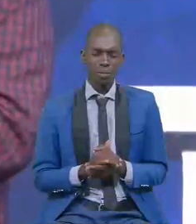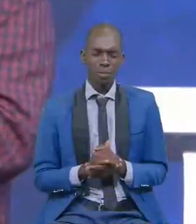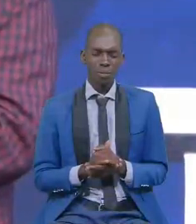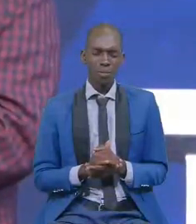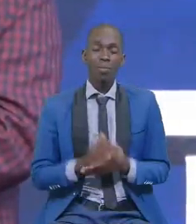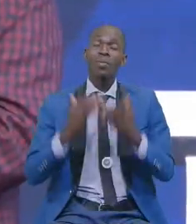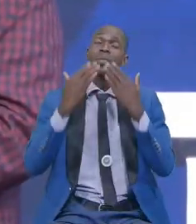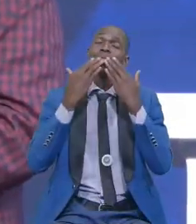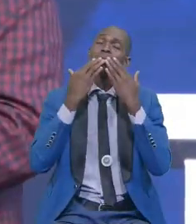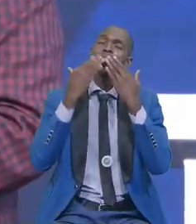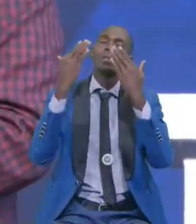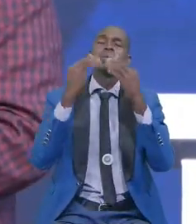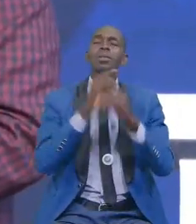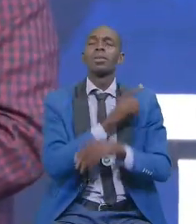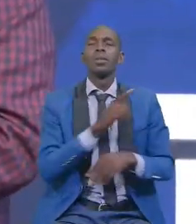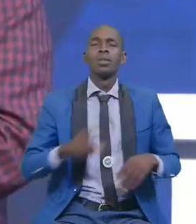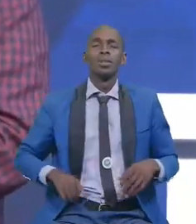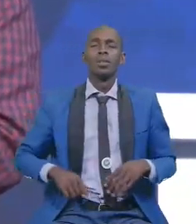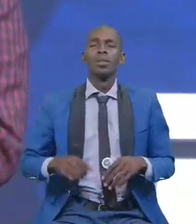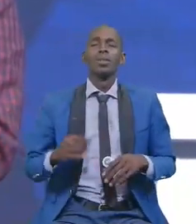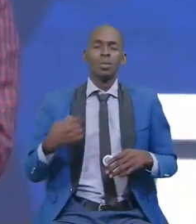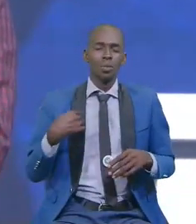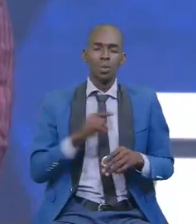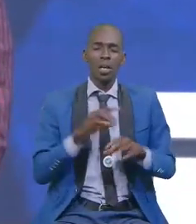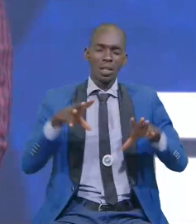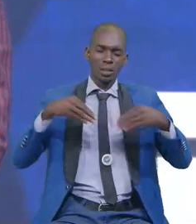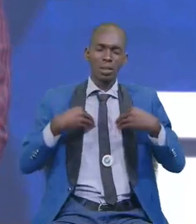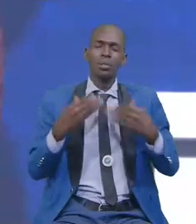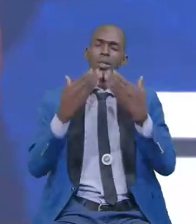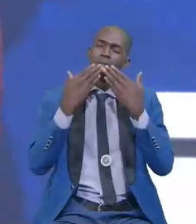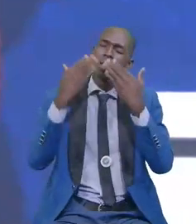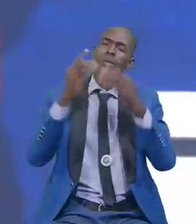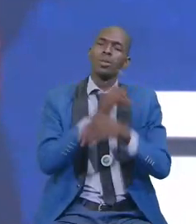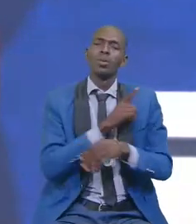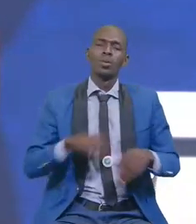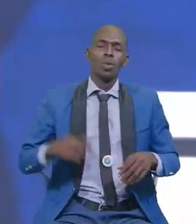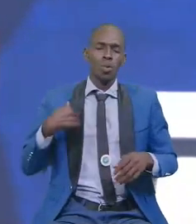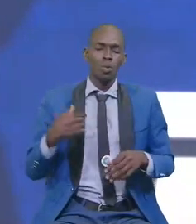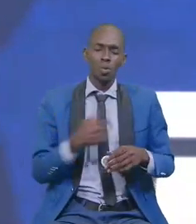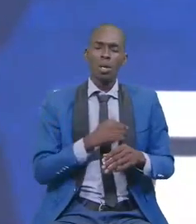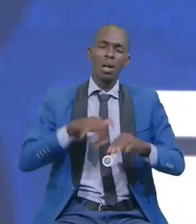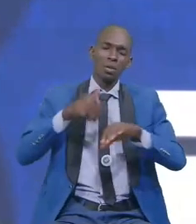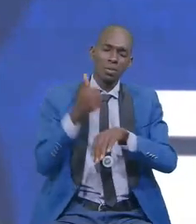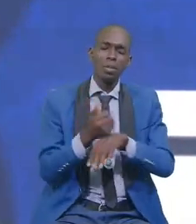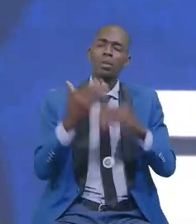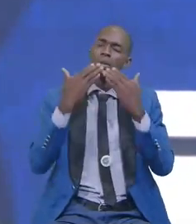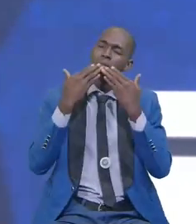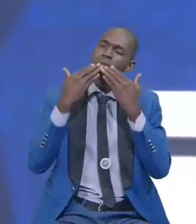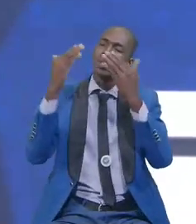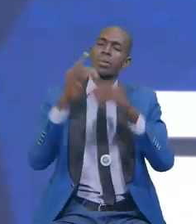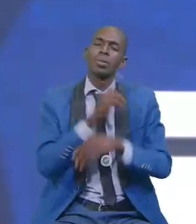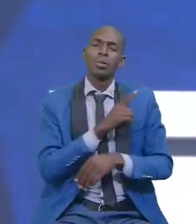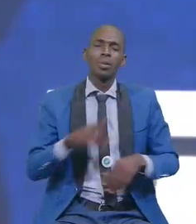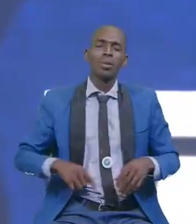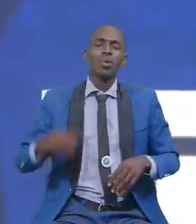Merci Seigneur. Nous acceptons. Merci Seigneur. Nous affirmons. Merci Seigneur.